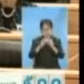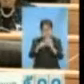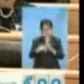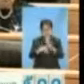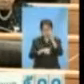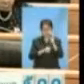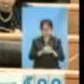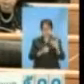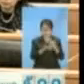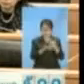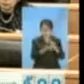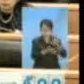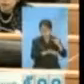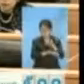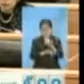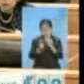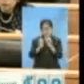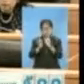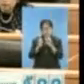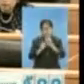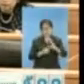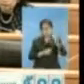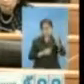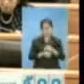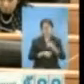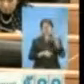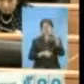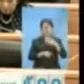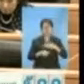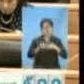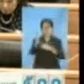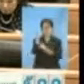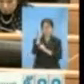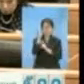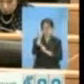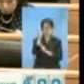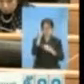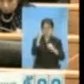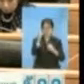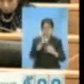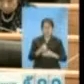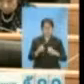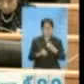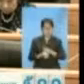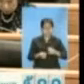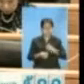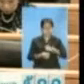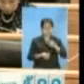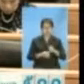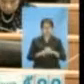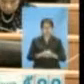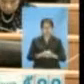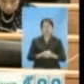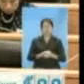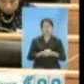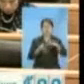ผลิตนักกีฬาดีๆที่จังหวัดสุราษฎร์ธานีบ้านผมก็ท่านประธานเสียใจมากกับการท่องเที่ยวและ